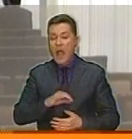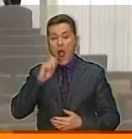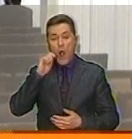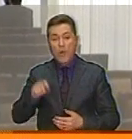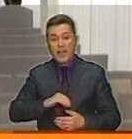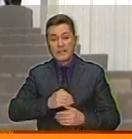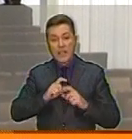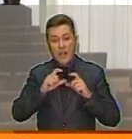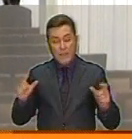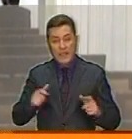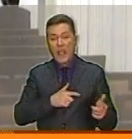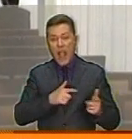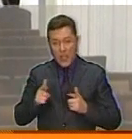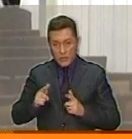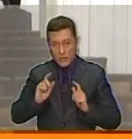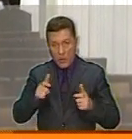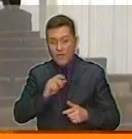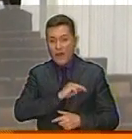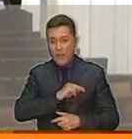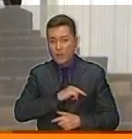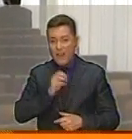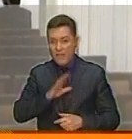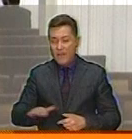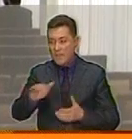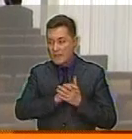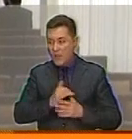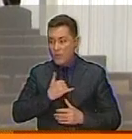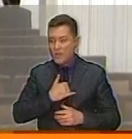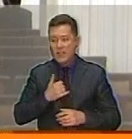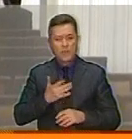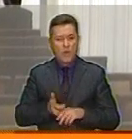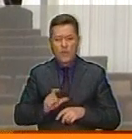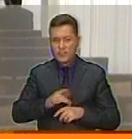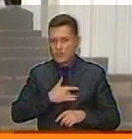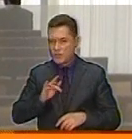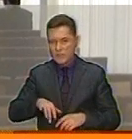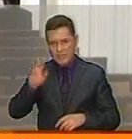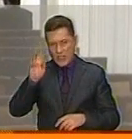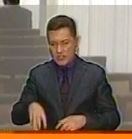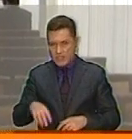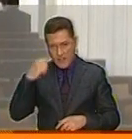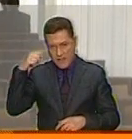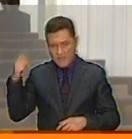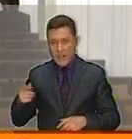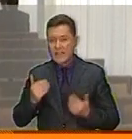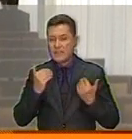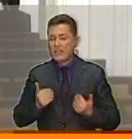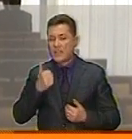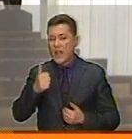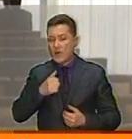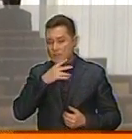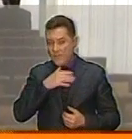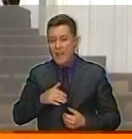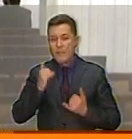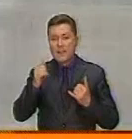готовы работать в европейском Союзе у нас законы жорсткие штрафы очень жорсткие и я думаю что сейчас хорошее время для укра Укра